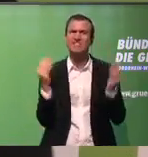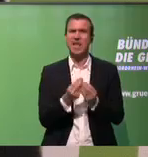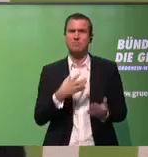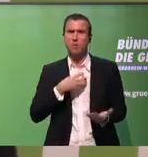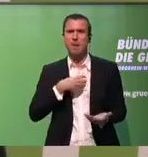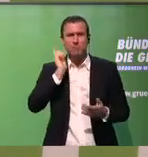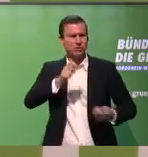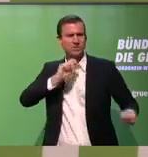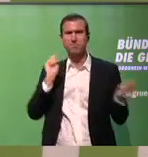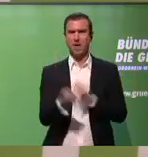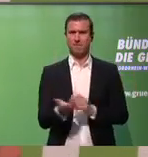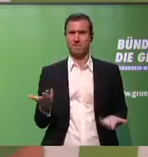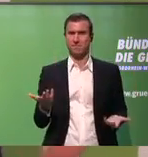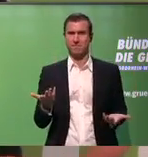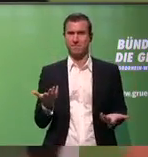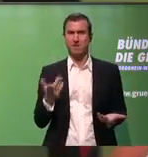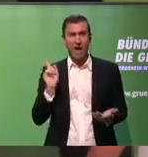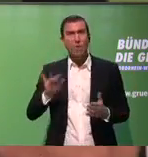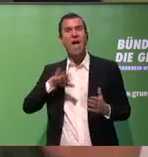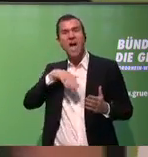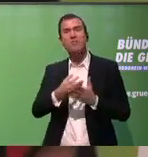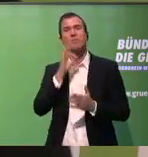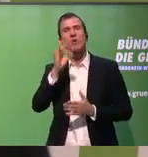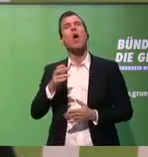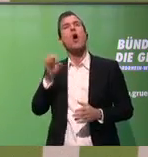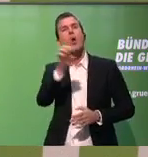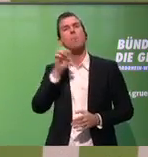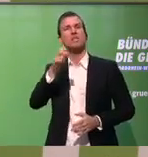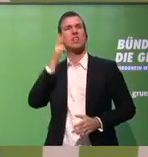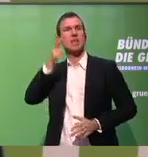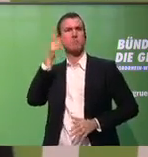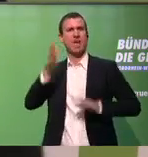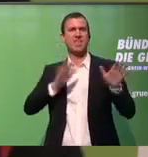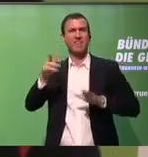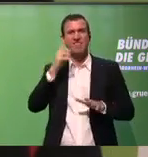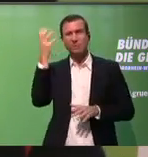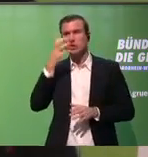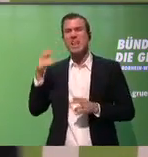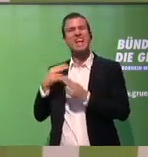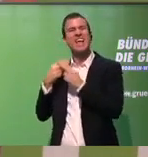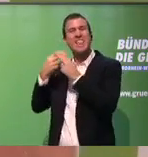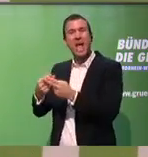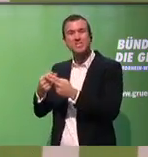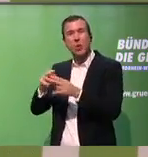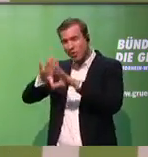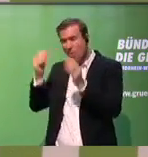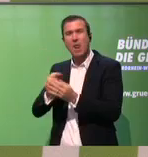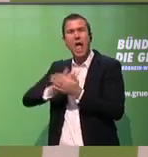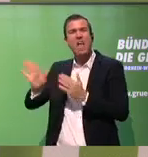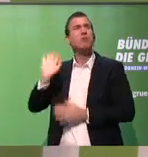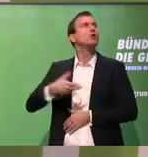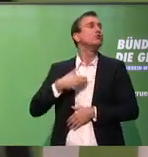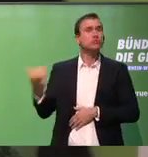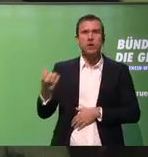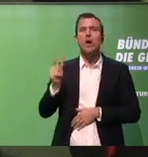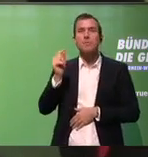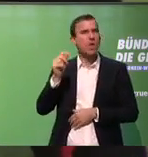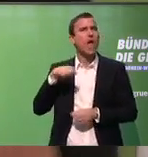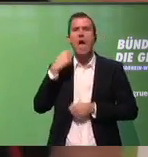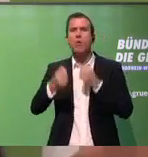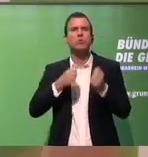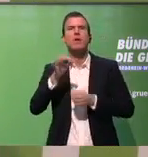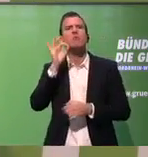rauszukommen. Und es ist auch eine Aufgabe für die europäische Demokratie, weil wenn wir eine ganze Generation fallen lassen, dann hat das gewaltige Auswirkungen auch auf